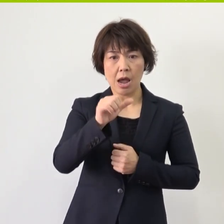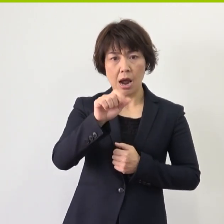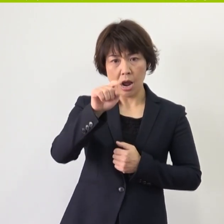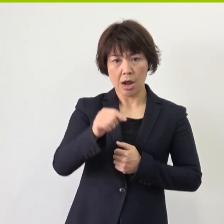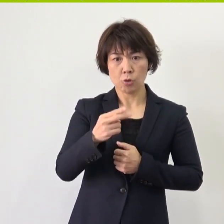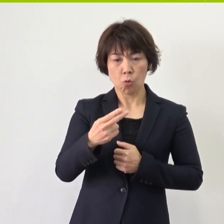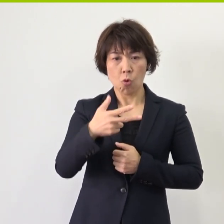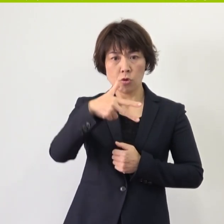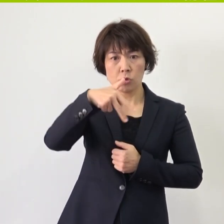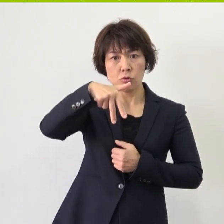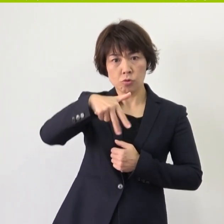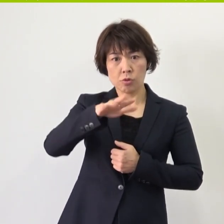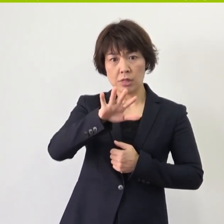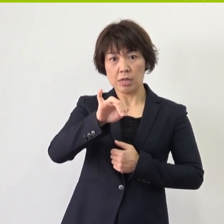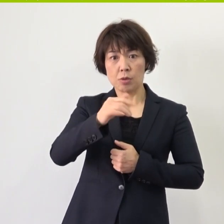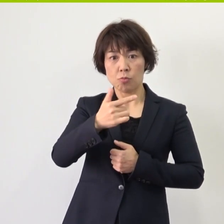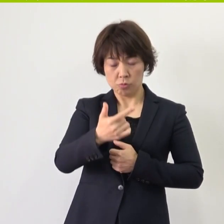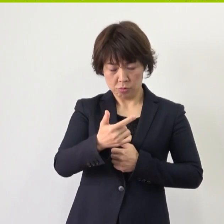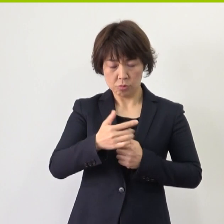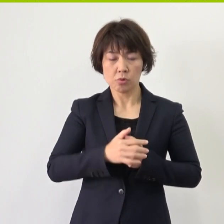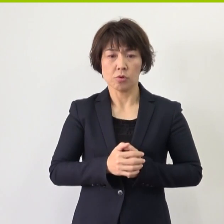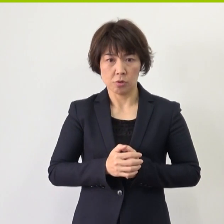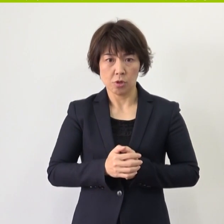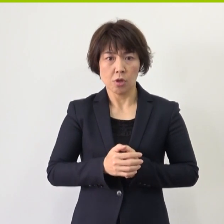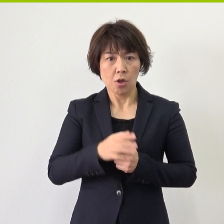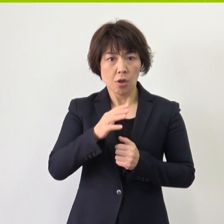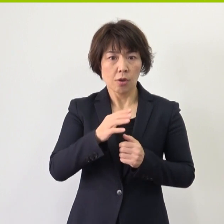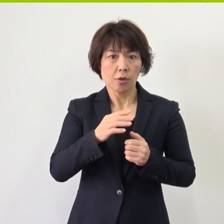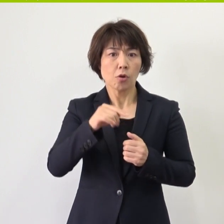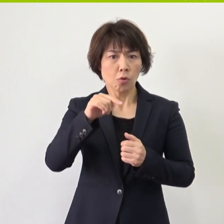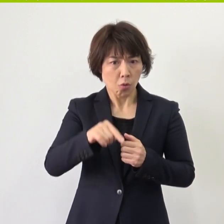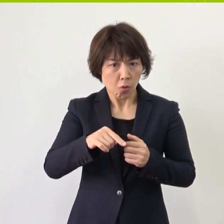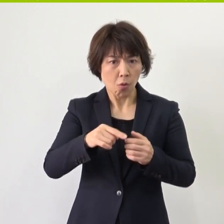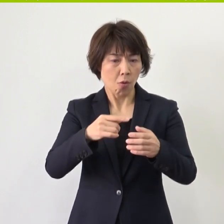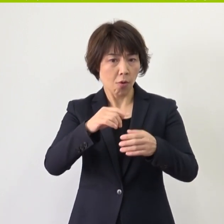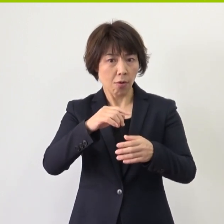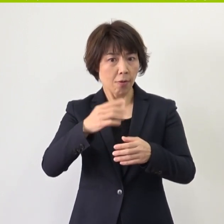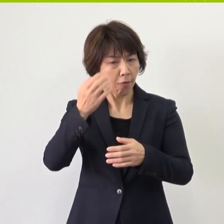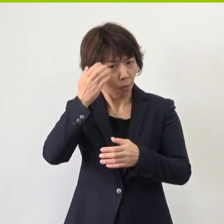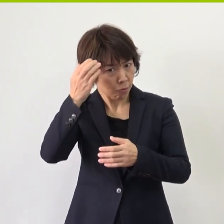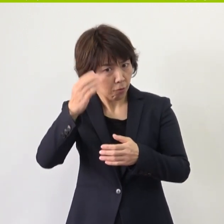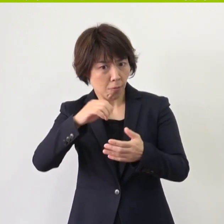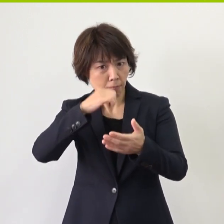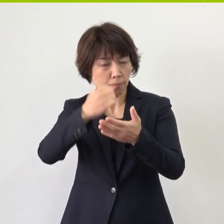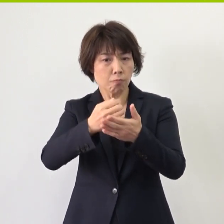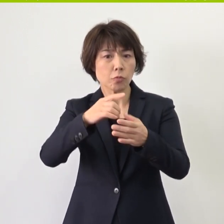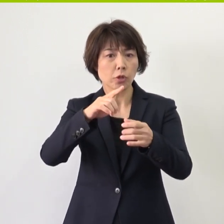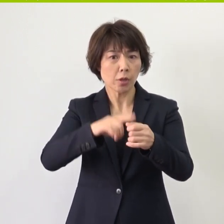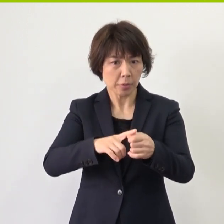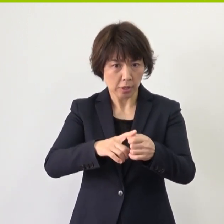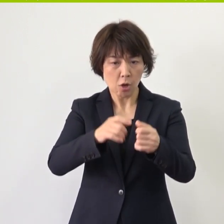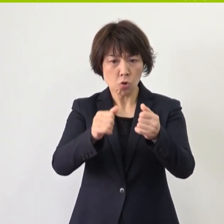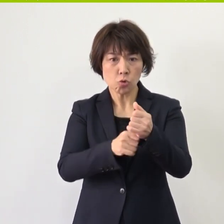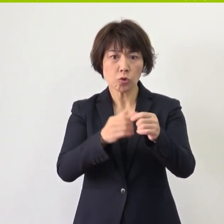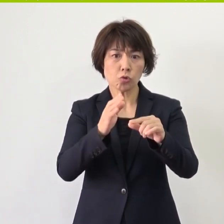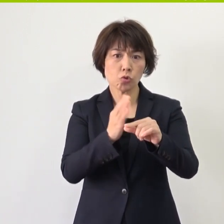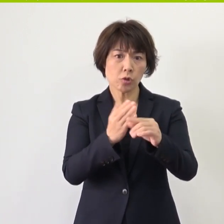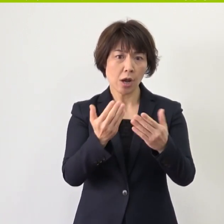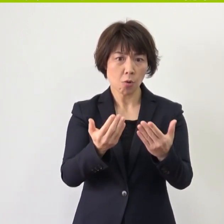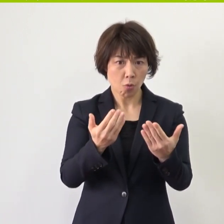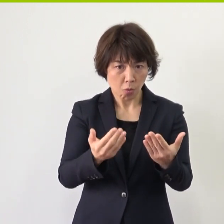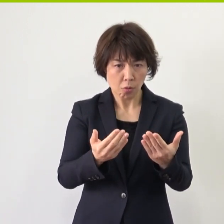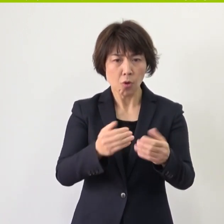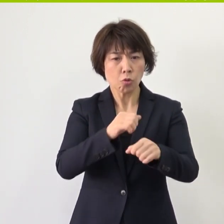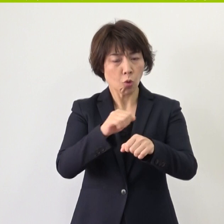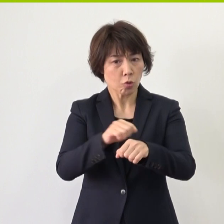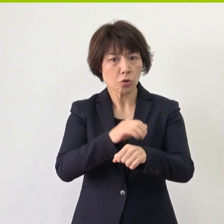ティム教育や探究的な学びをより具現化するために、附属中学校の特色あるカ